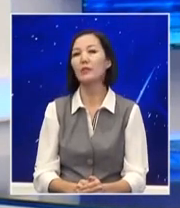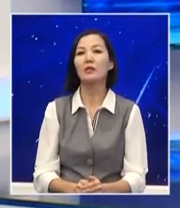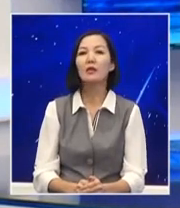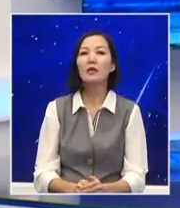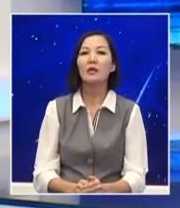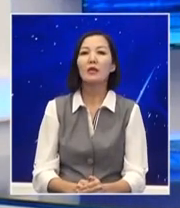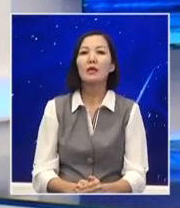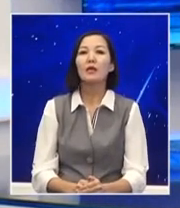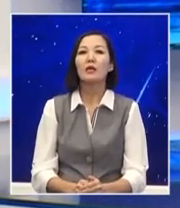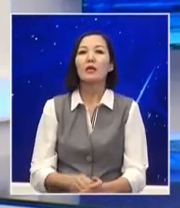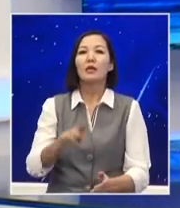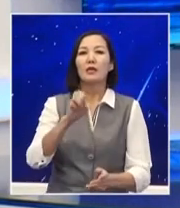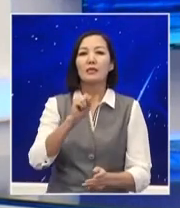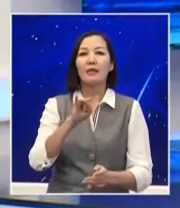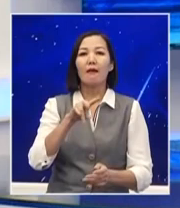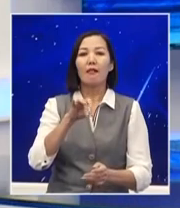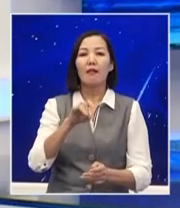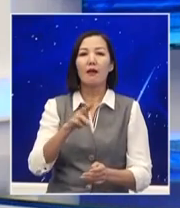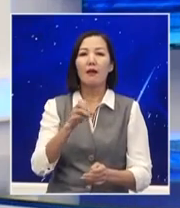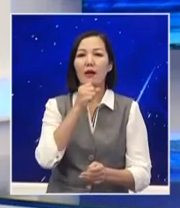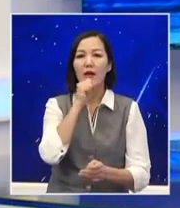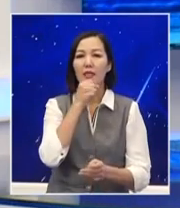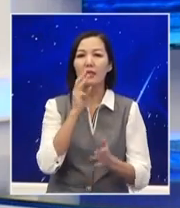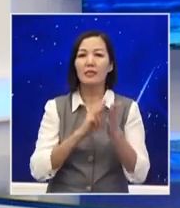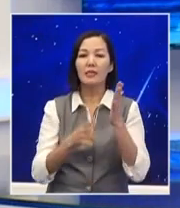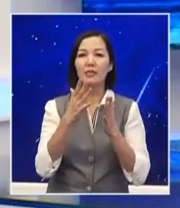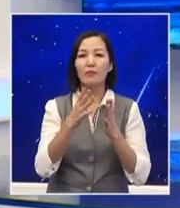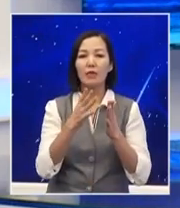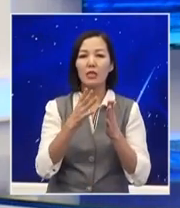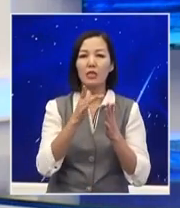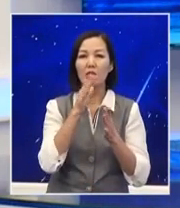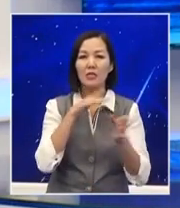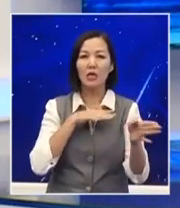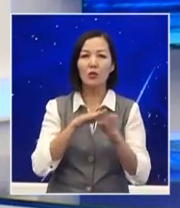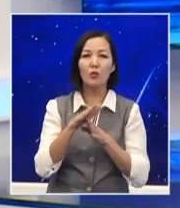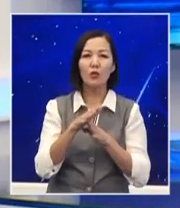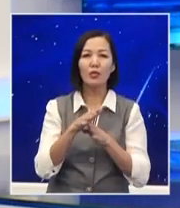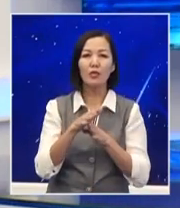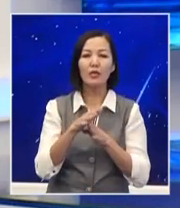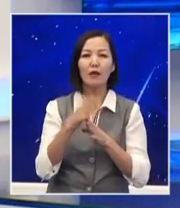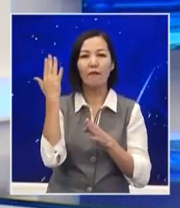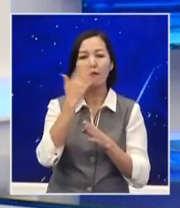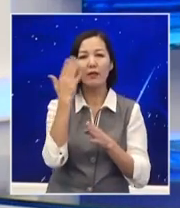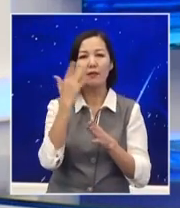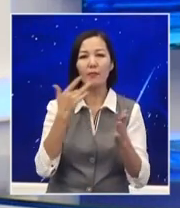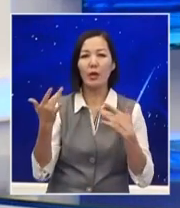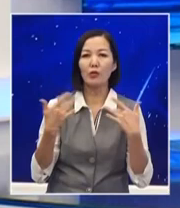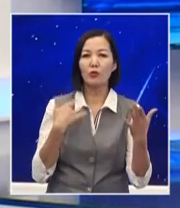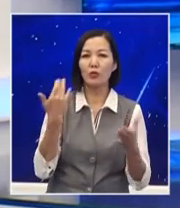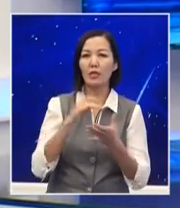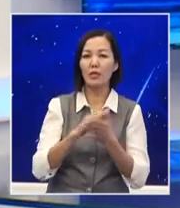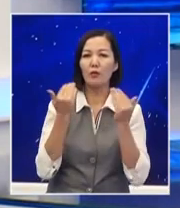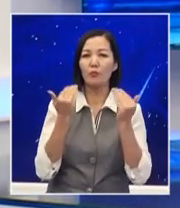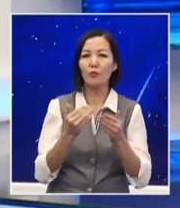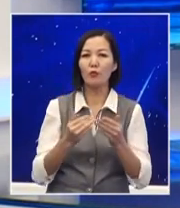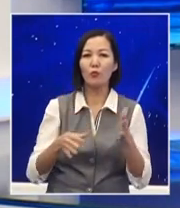Тарланбозға айналған тақиялы Тайлақ ата 85 жаста. Қазақ көрерменіне «Тақиялы періште» фильмімен танылған Әлімғазы Райымбековті бүгін